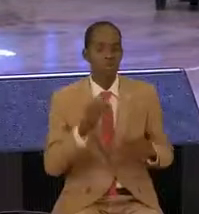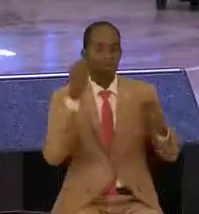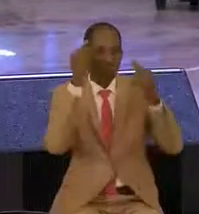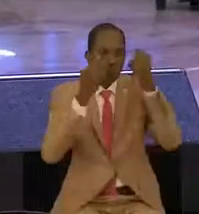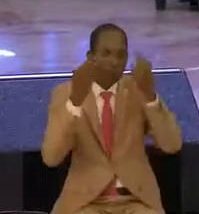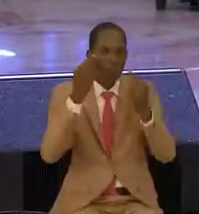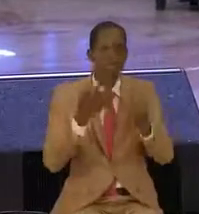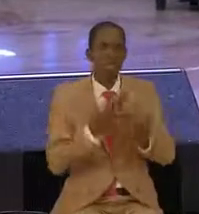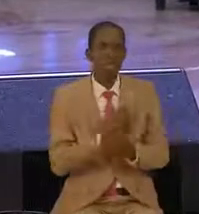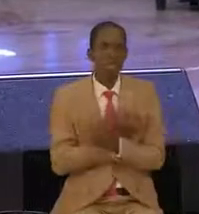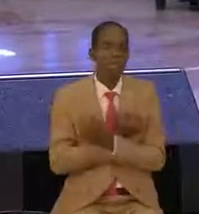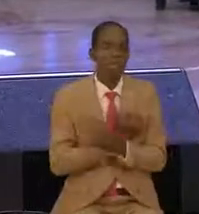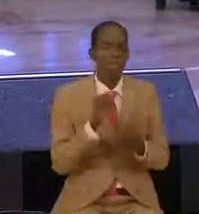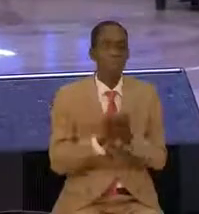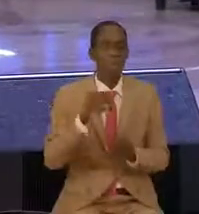passion